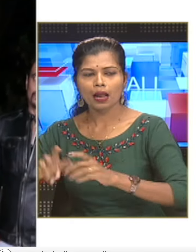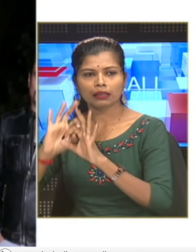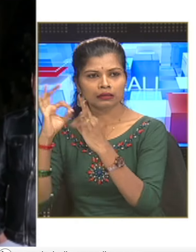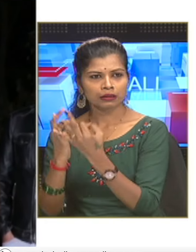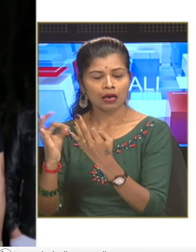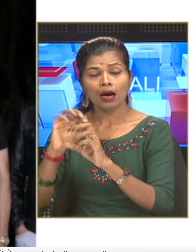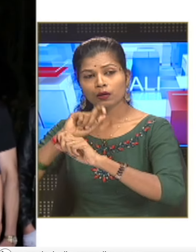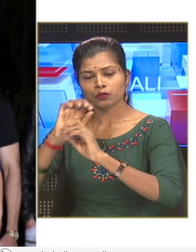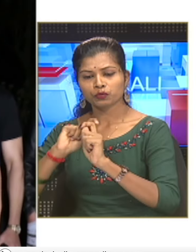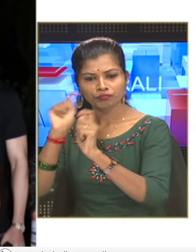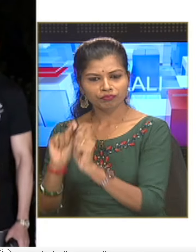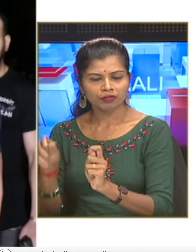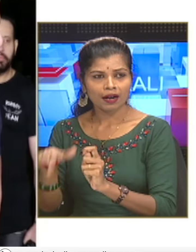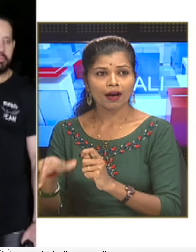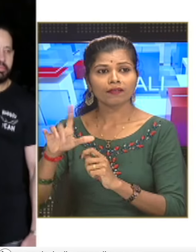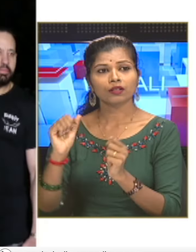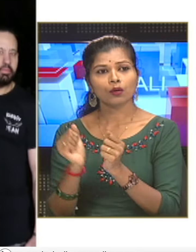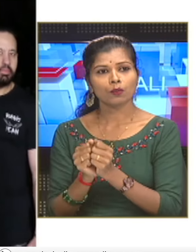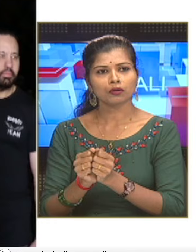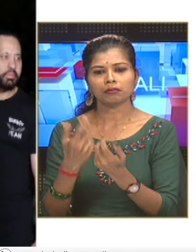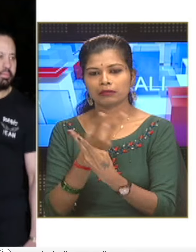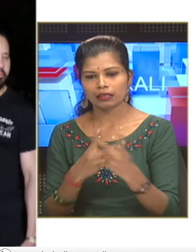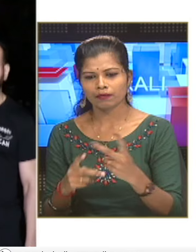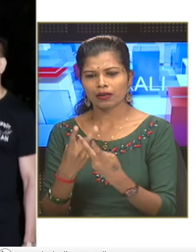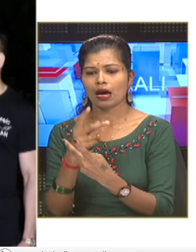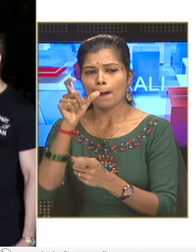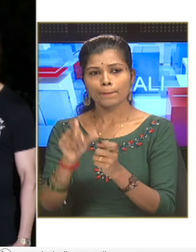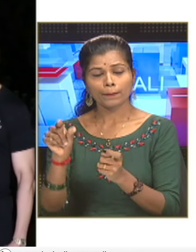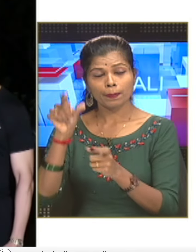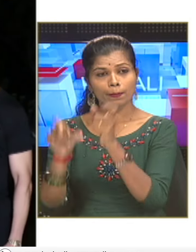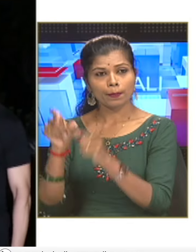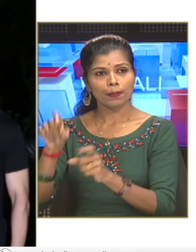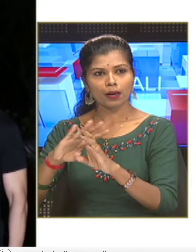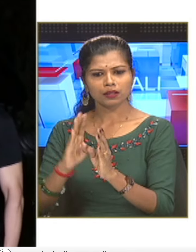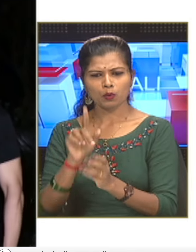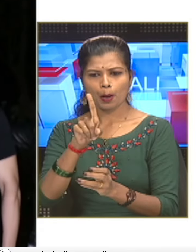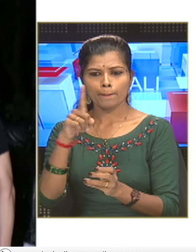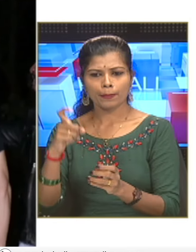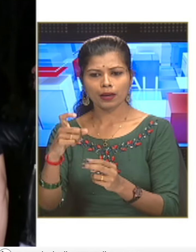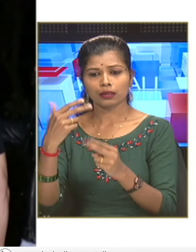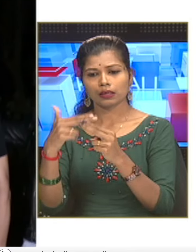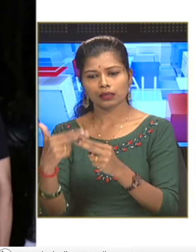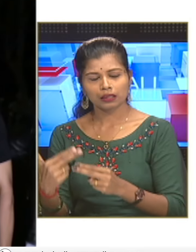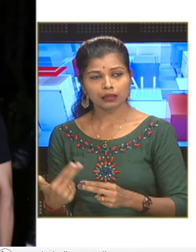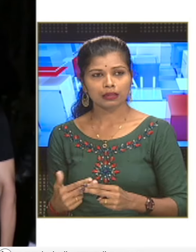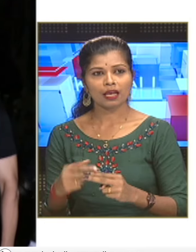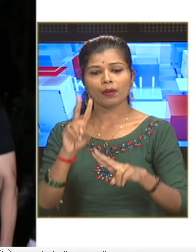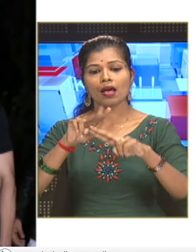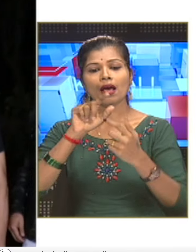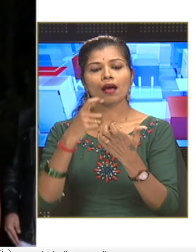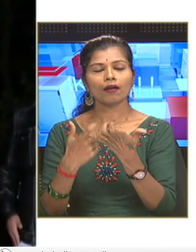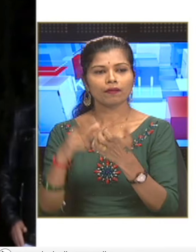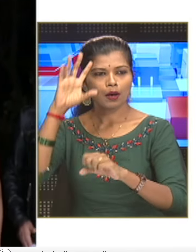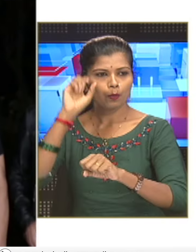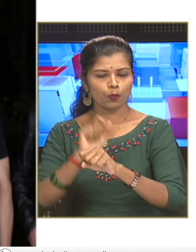ലോറൻസ് ബിഷ്നോയിയുടെ പദ്ധതികൾ ലോറൻസ് ബിഷ്നോയ് അൻമോൽ ബിഷ്നോയ് എന്നിവർ ഉൾപ്പെട്ട 17 ലധികം പേർക്കെതിരെ എഫ് ഐആർ രജിസ്റ്റർ ചെയ്തിട്ടുണ്ട് കൂടുതൽ അന്വേഷണം